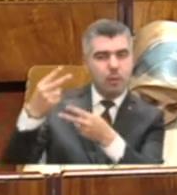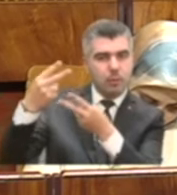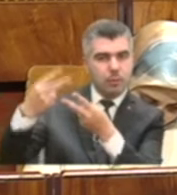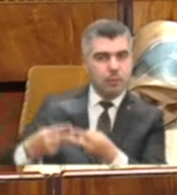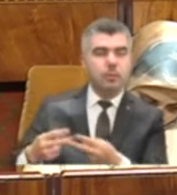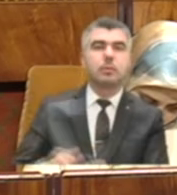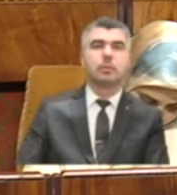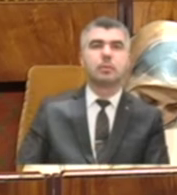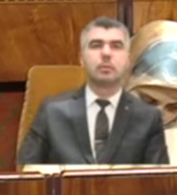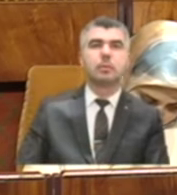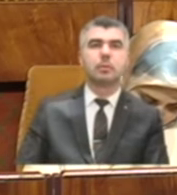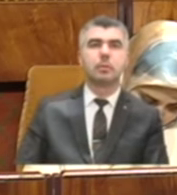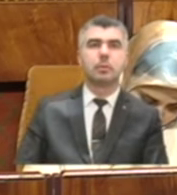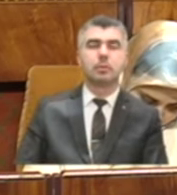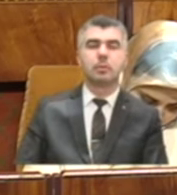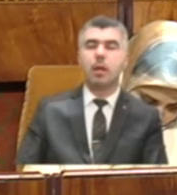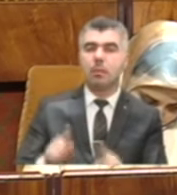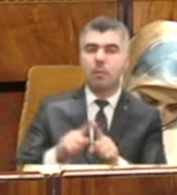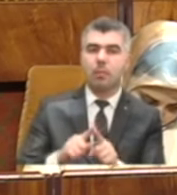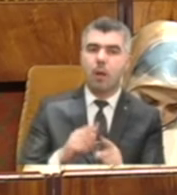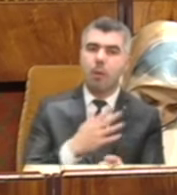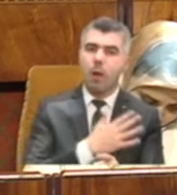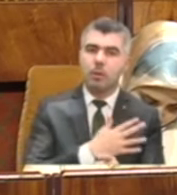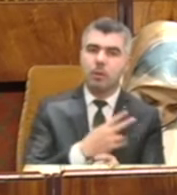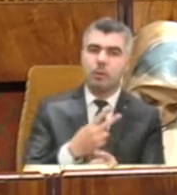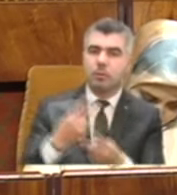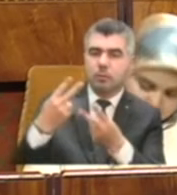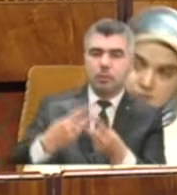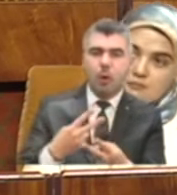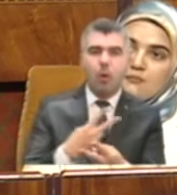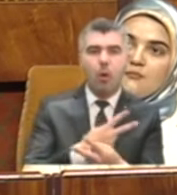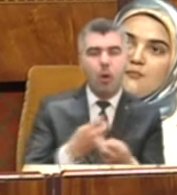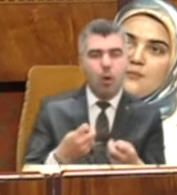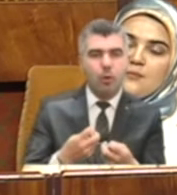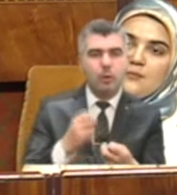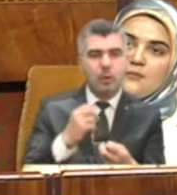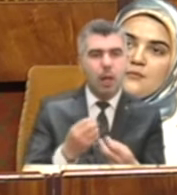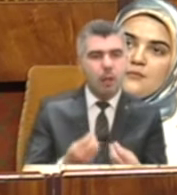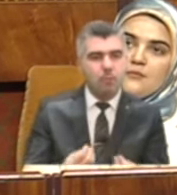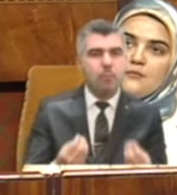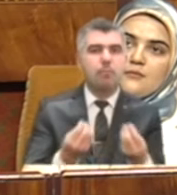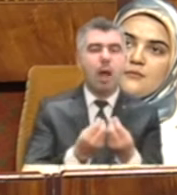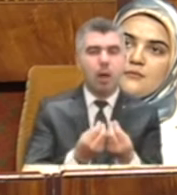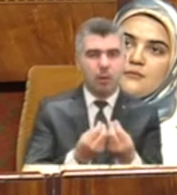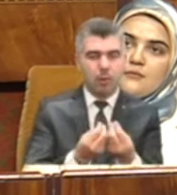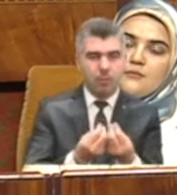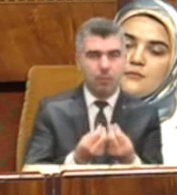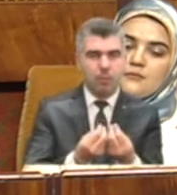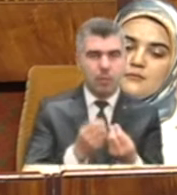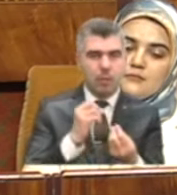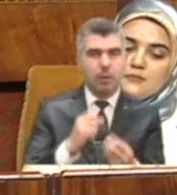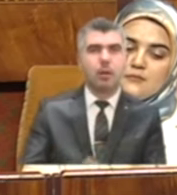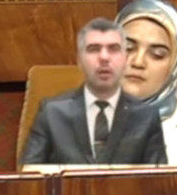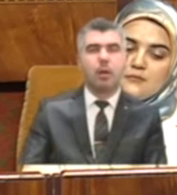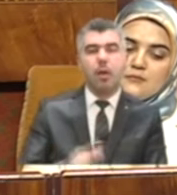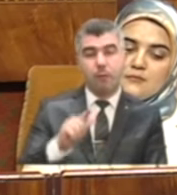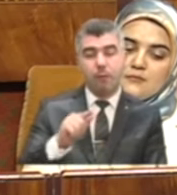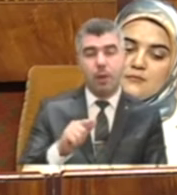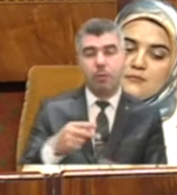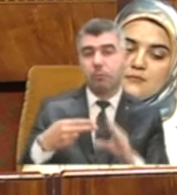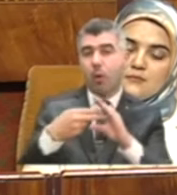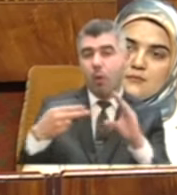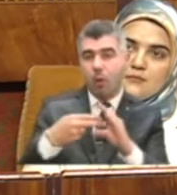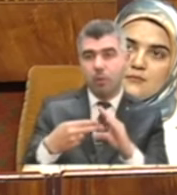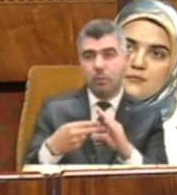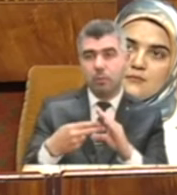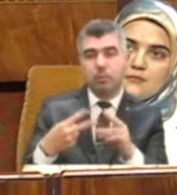القول، الذين يعودون إلى وطنهم لاستجمار رفقة أقاربهم جالبين معهم مبالغ مهمة من العملة الصعبة،